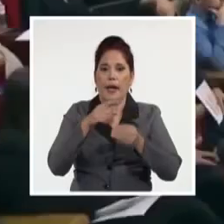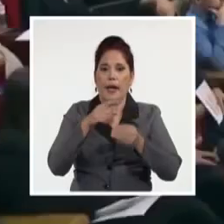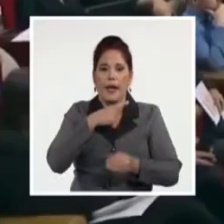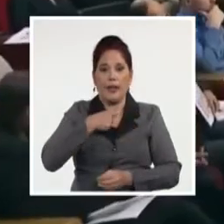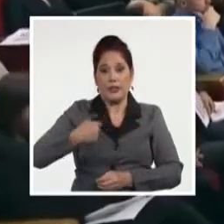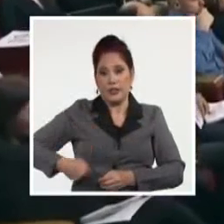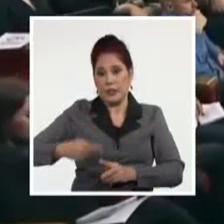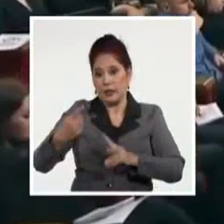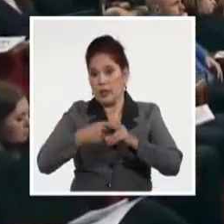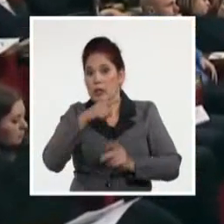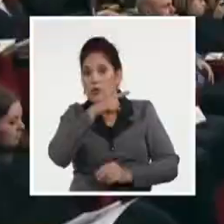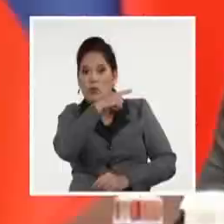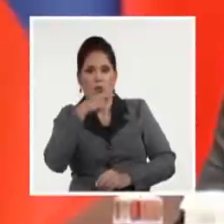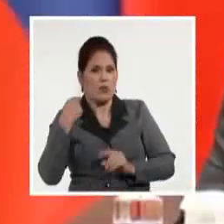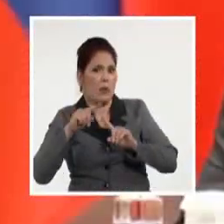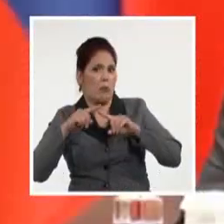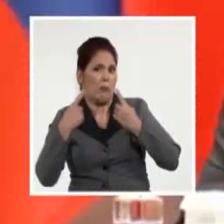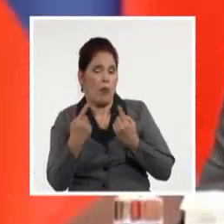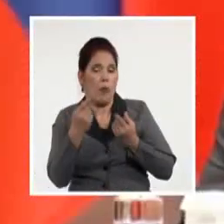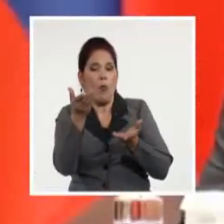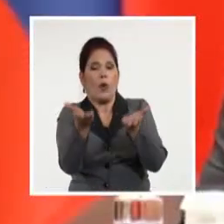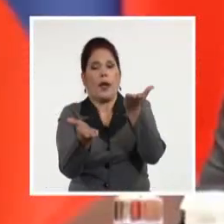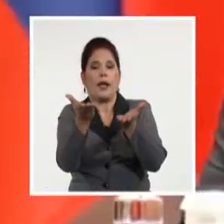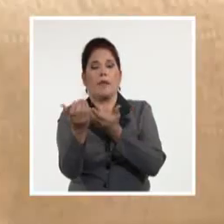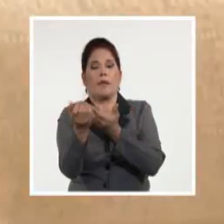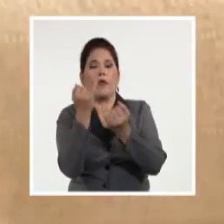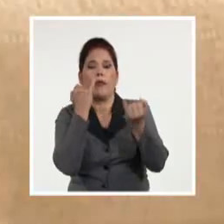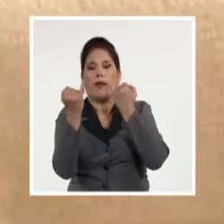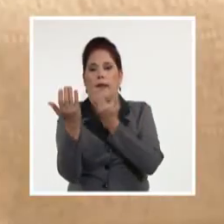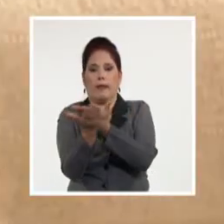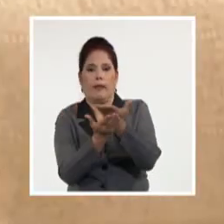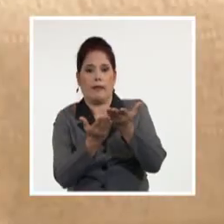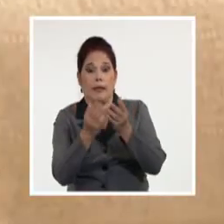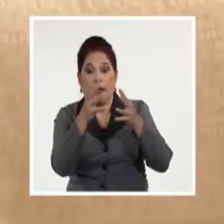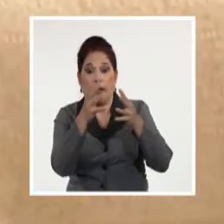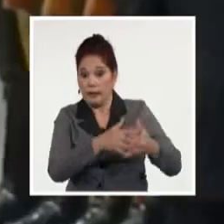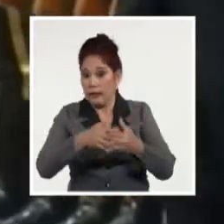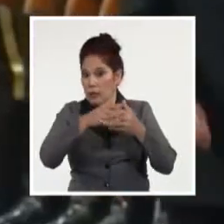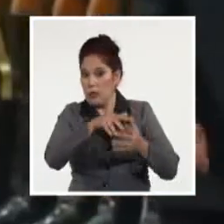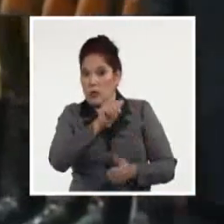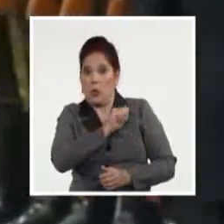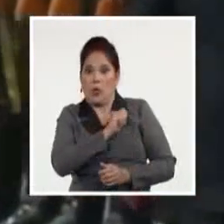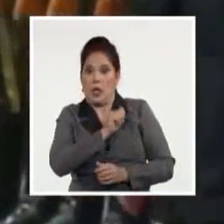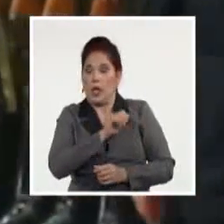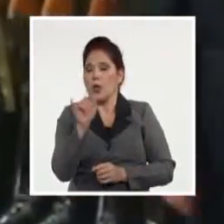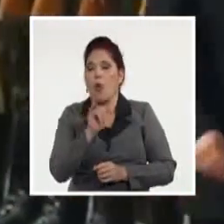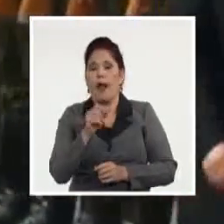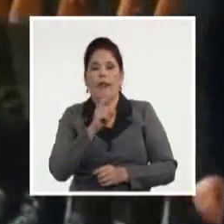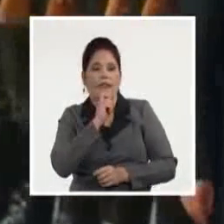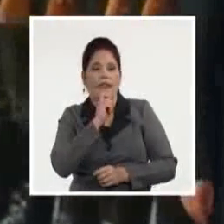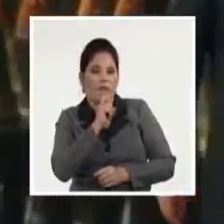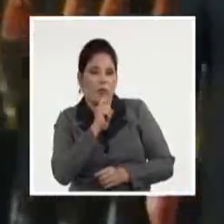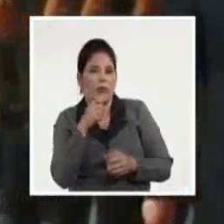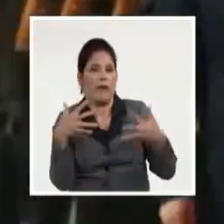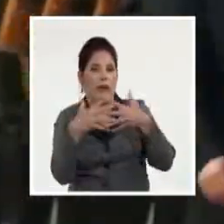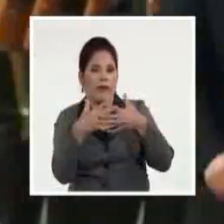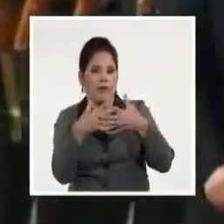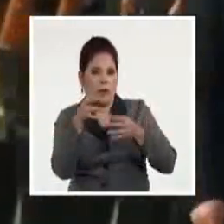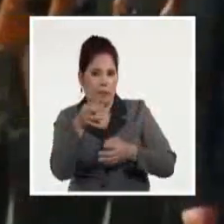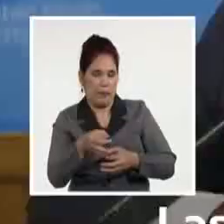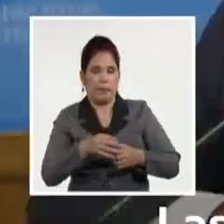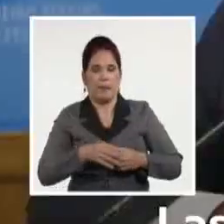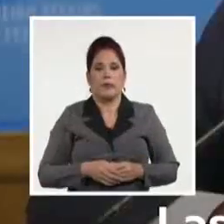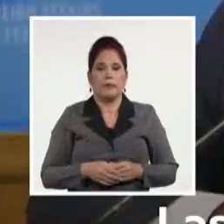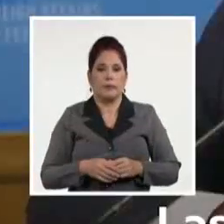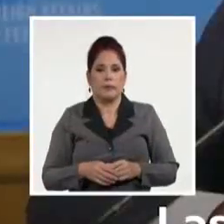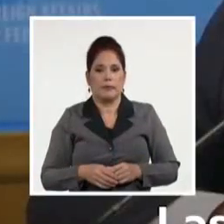y Rusia están basados en un equilibrio de intereses, aunque Washington intenta por separado afectar esas relaciones.